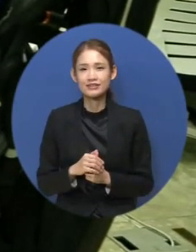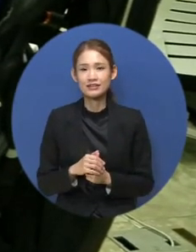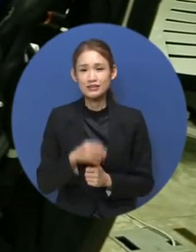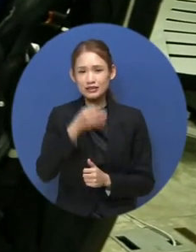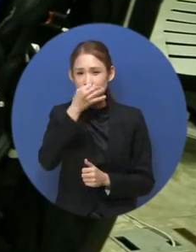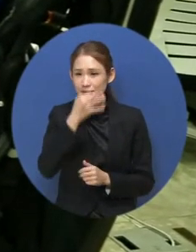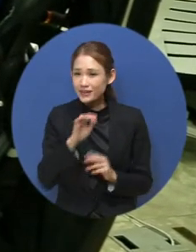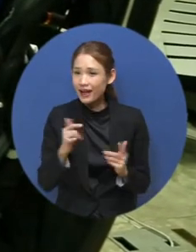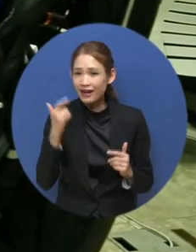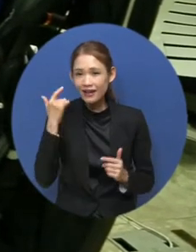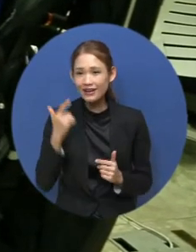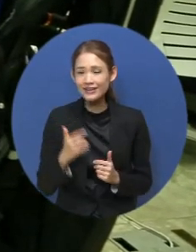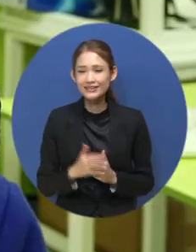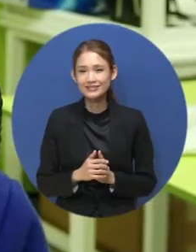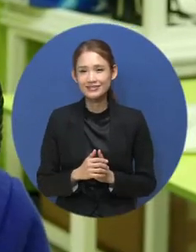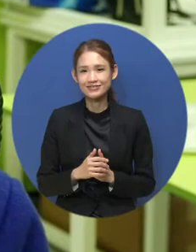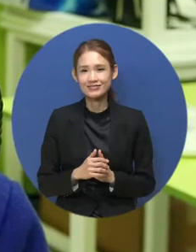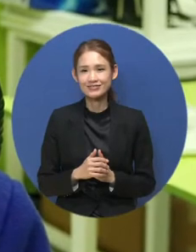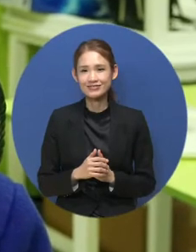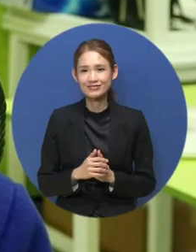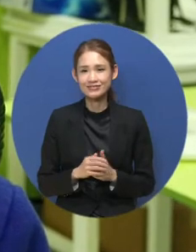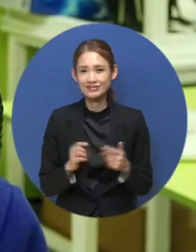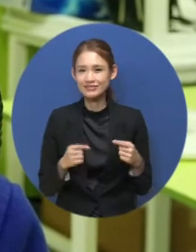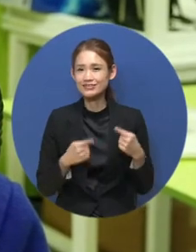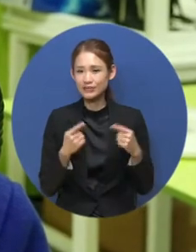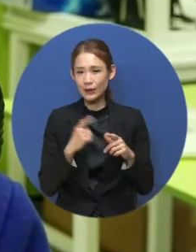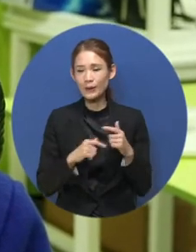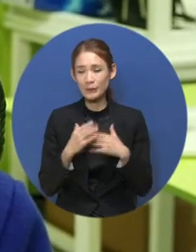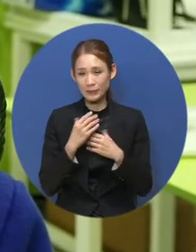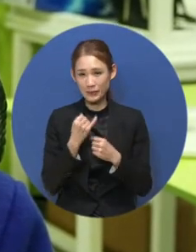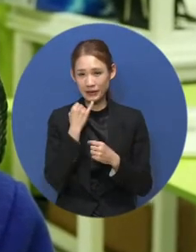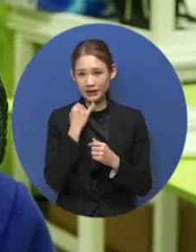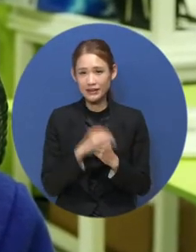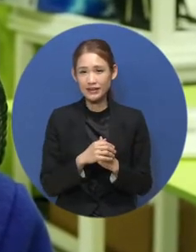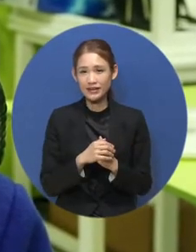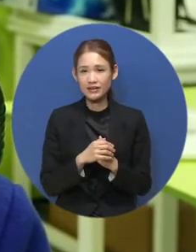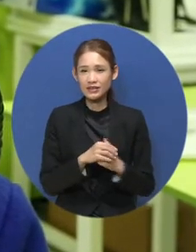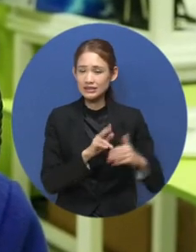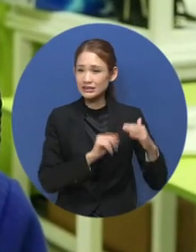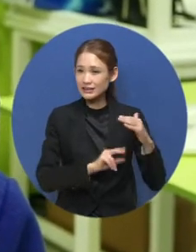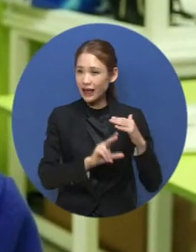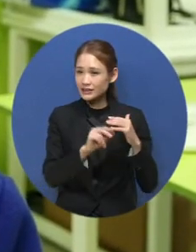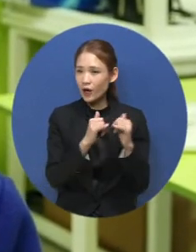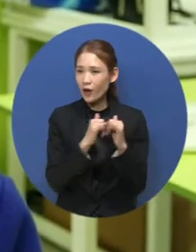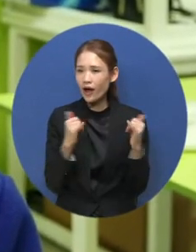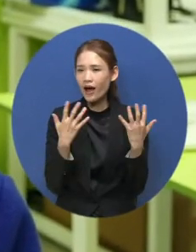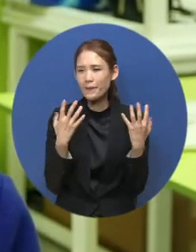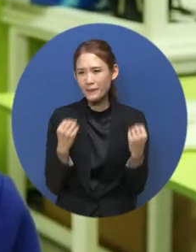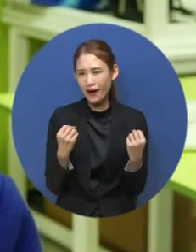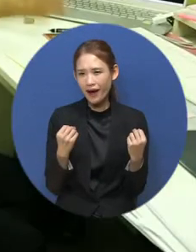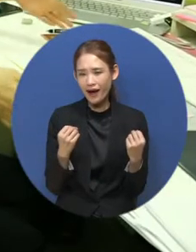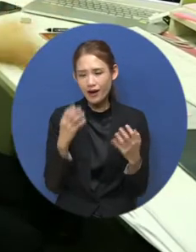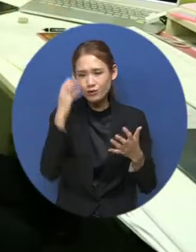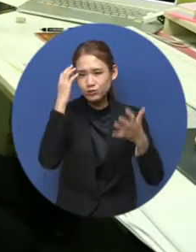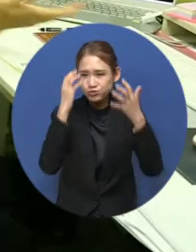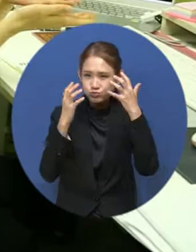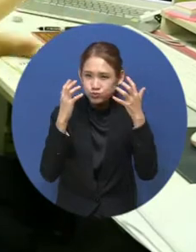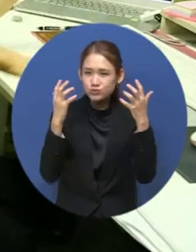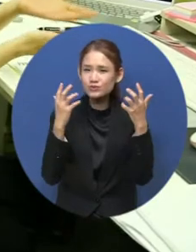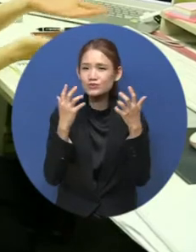힘들었어요, 여기 리프트. 아, 리프트 타가지고 더 편하게 왔어요. 근데 지하철은 사람들이 많아가지고 네. 복잡하게